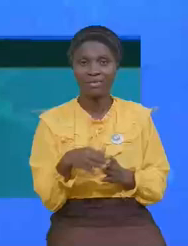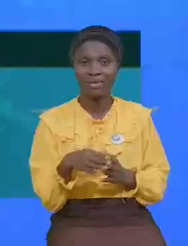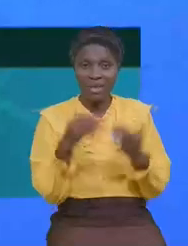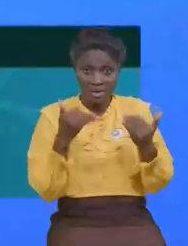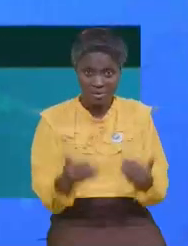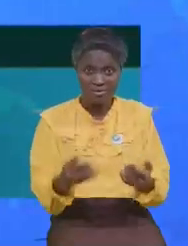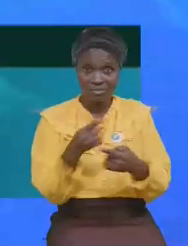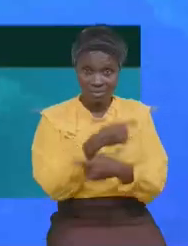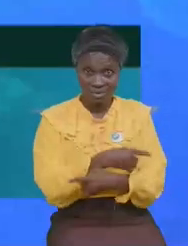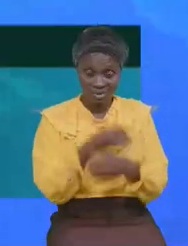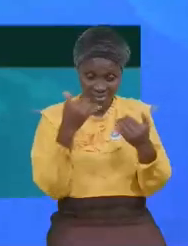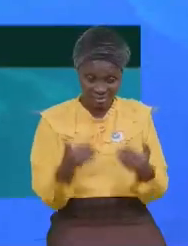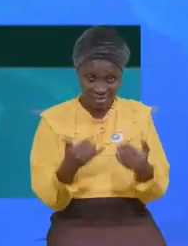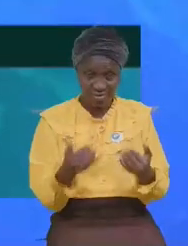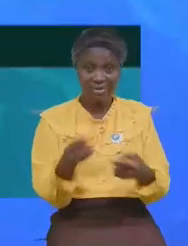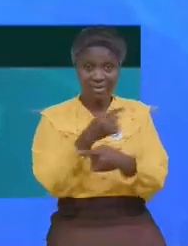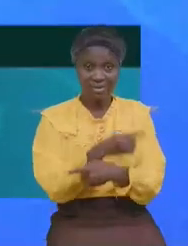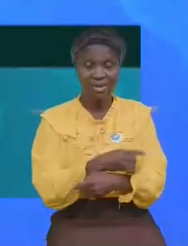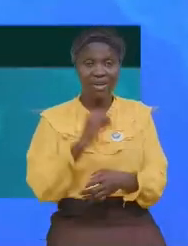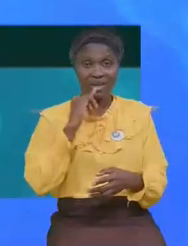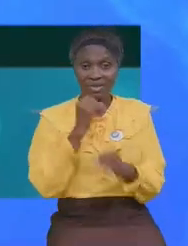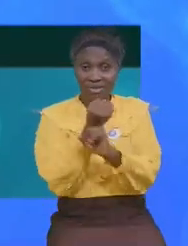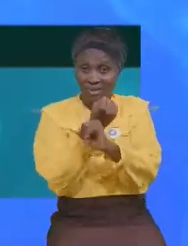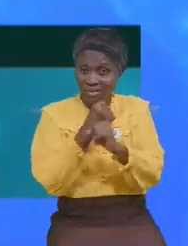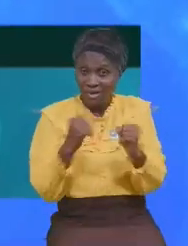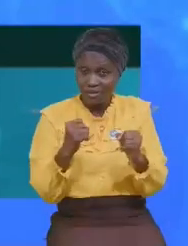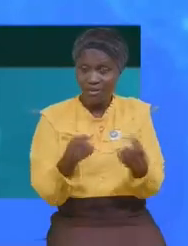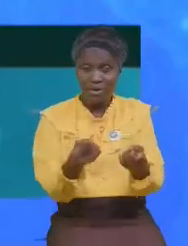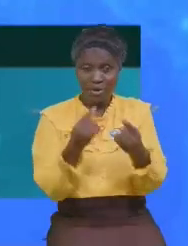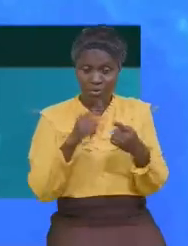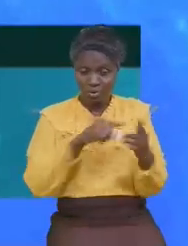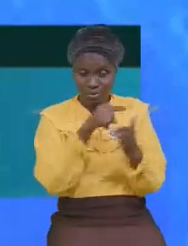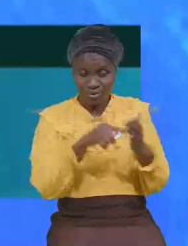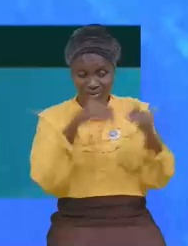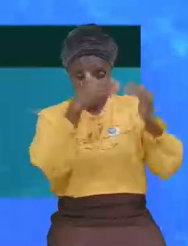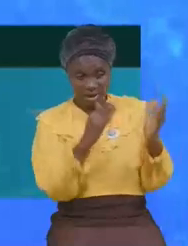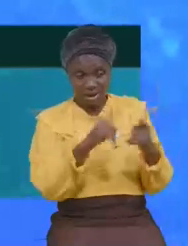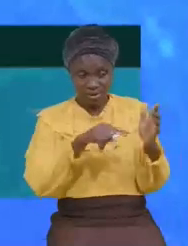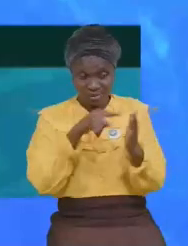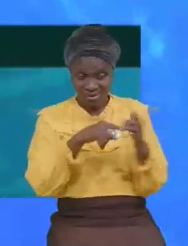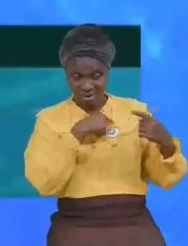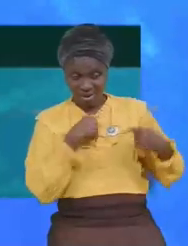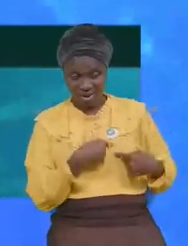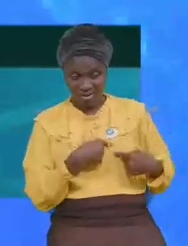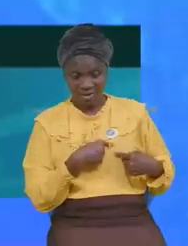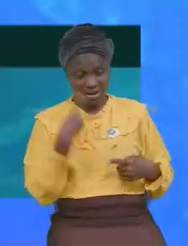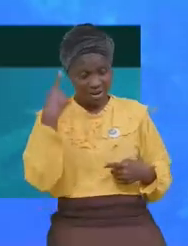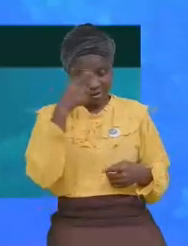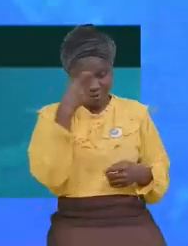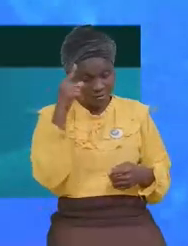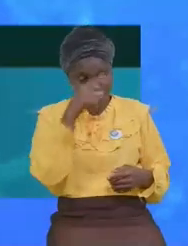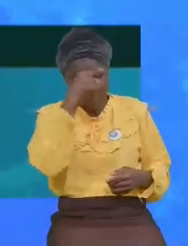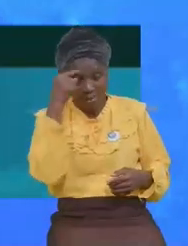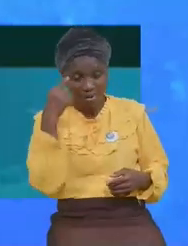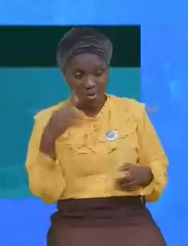Jésus lui dit, le salut est entré aujourd'hui dans cette maison.